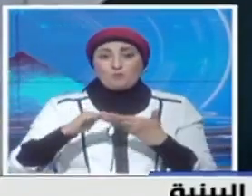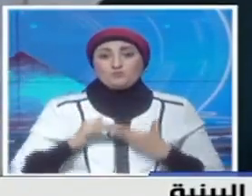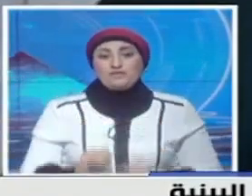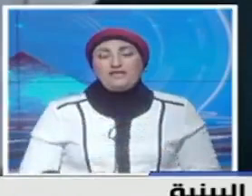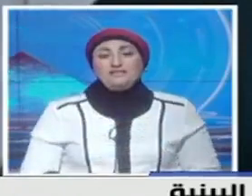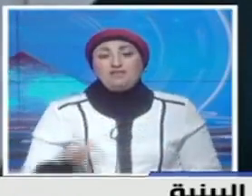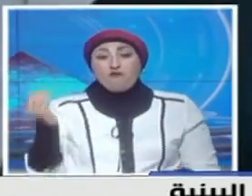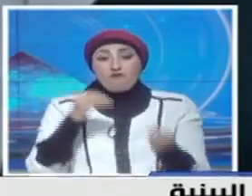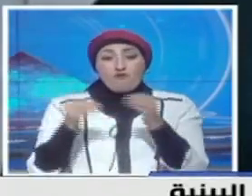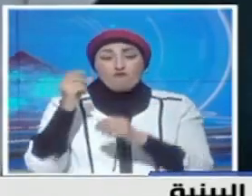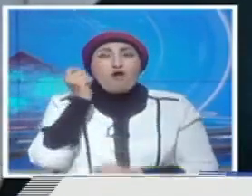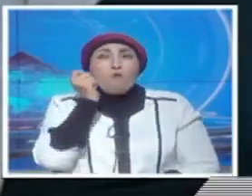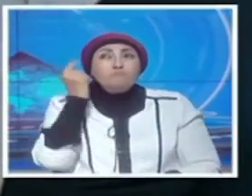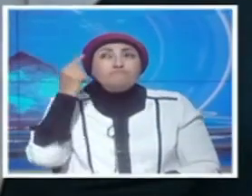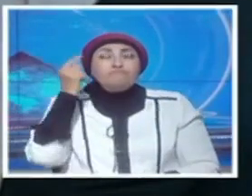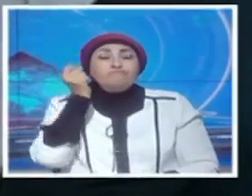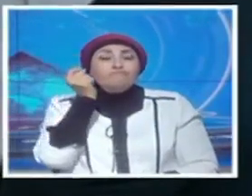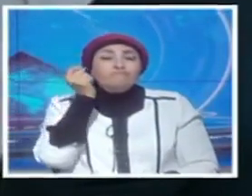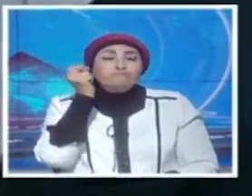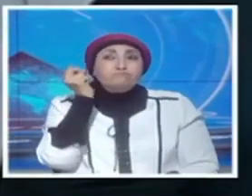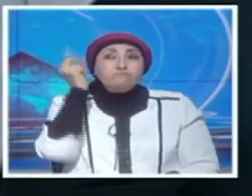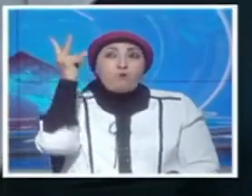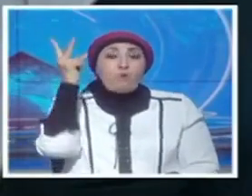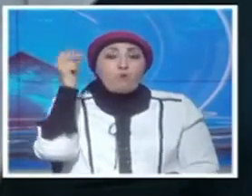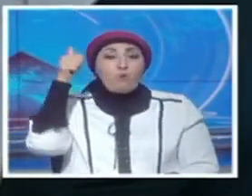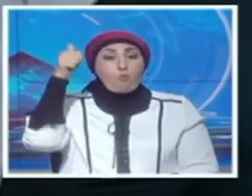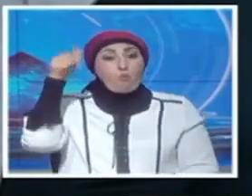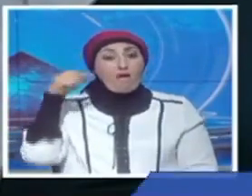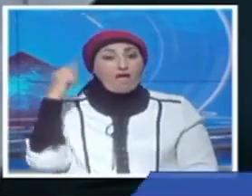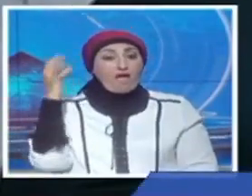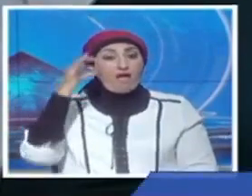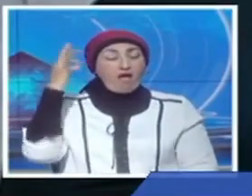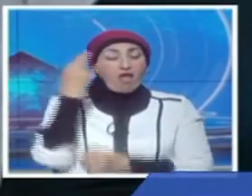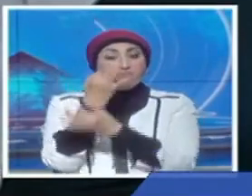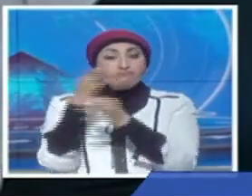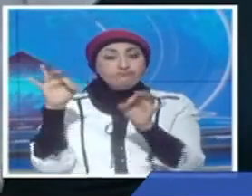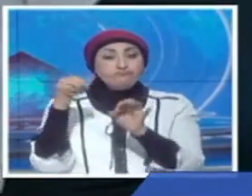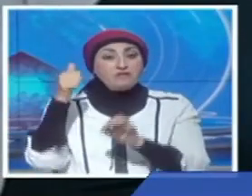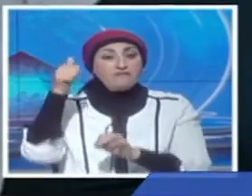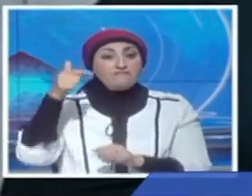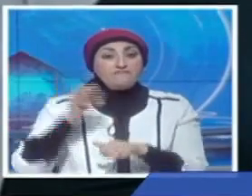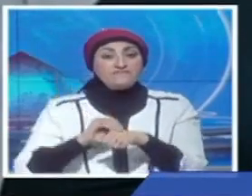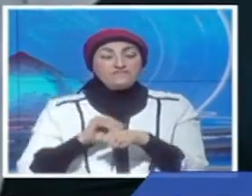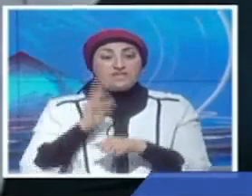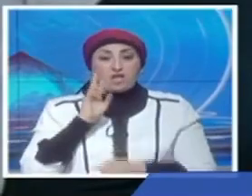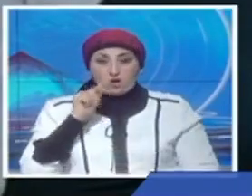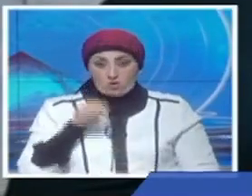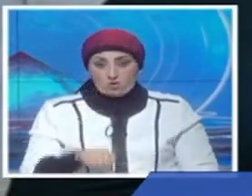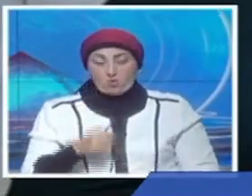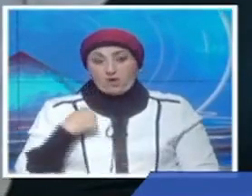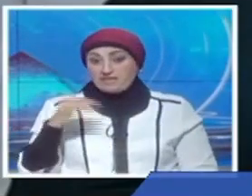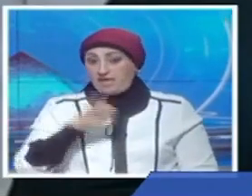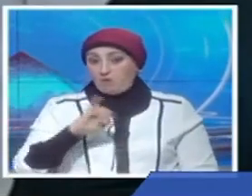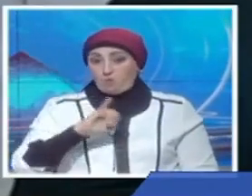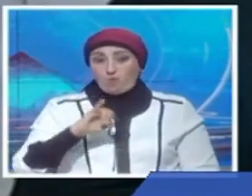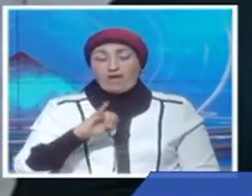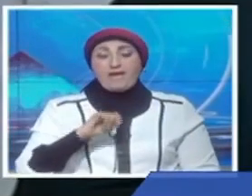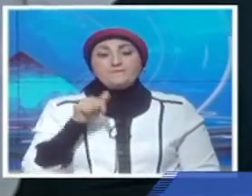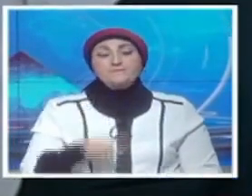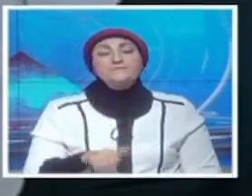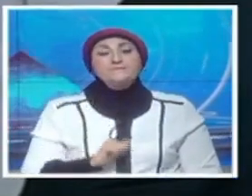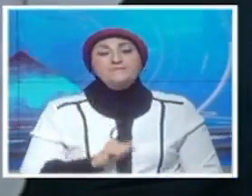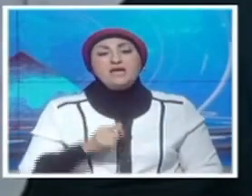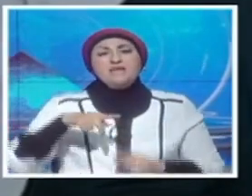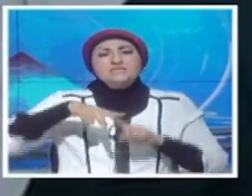نقدر نزود الابتكار في مصر، نقدر نزود الصناعة، ربط الصناعة بالأبحاث العلمية، دي مهم جدا، لان طبعا